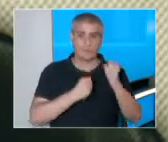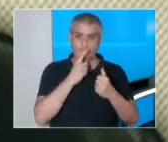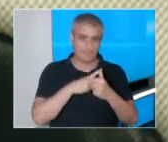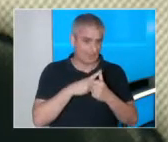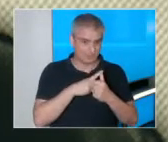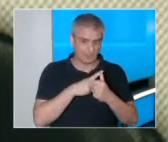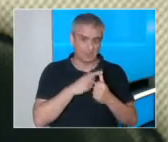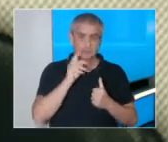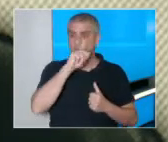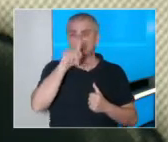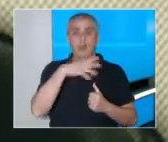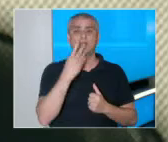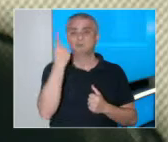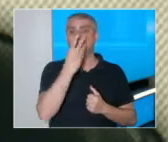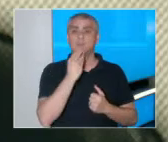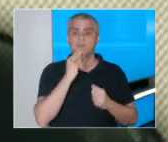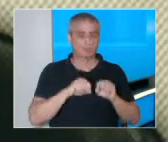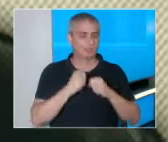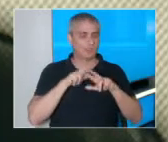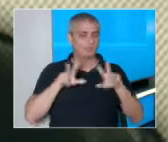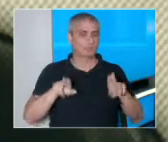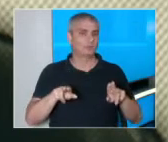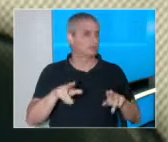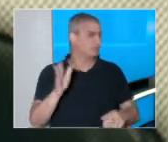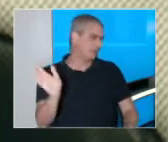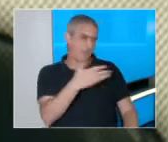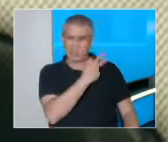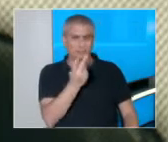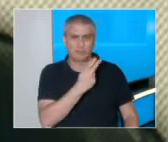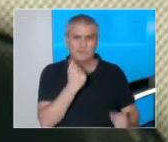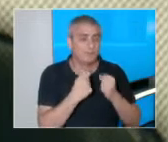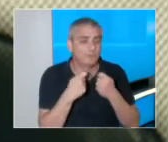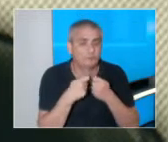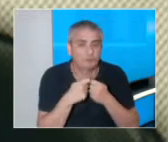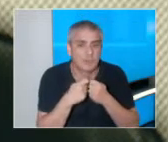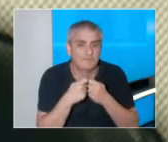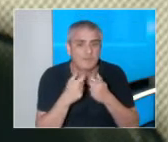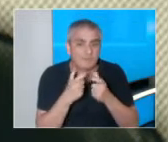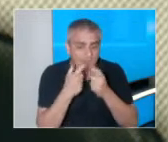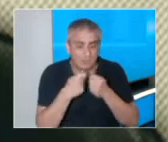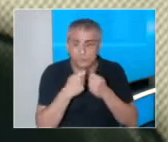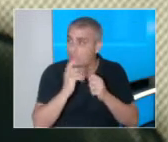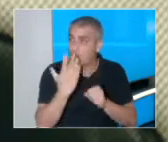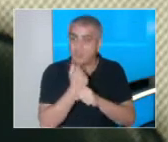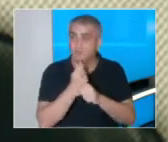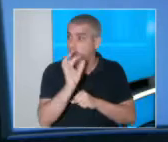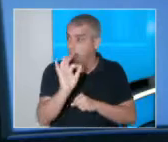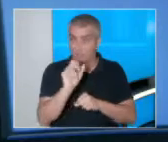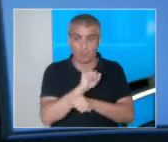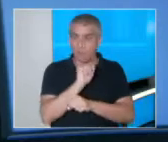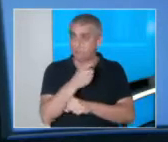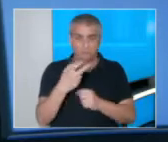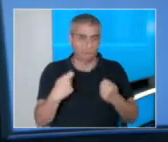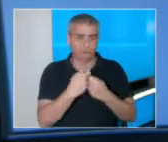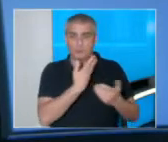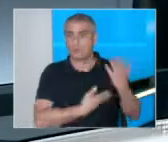עם שלילת הזהות היהודית, עם שבירה של הסטטוס קוו... אבל עזוב את מרץ ורם, המשותפת, המשותפת, כל ההצלחות שלכם כאופוזיציה,